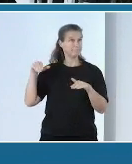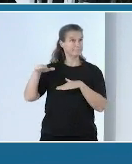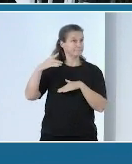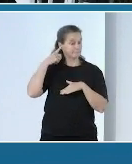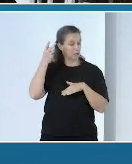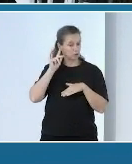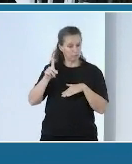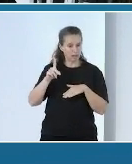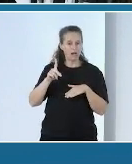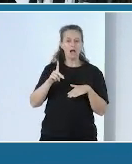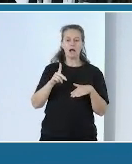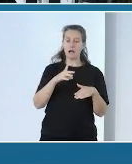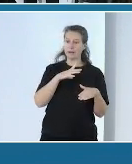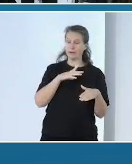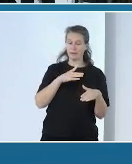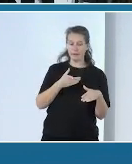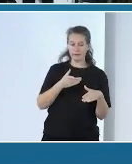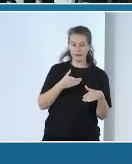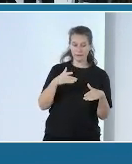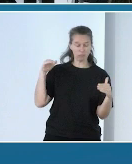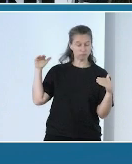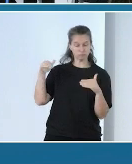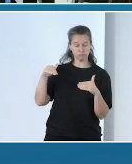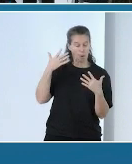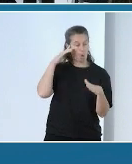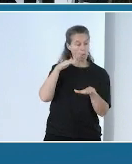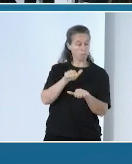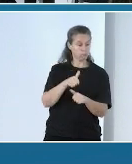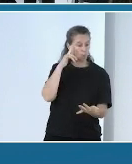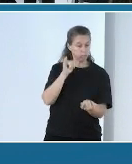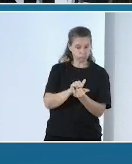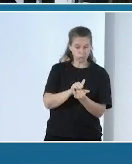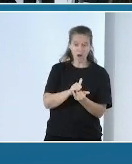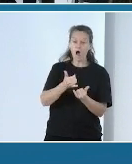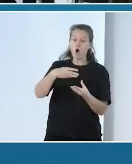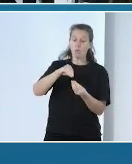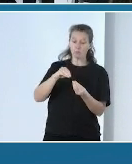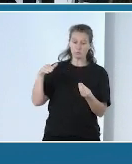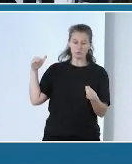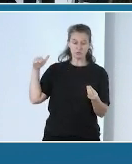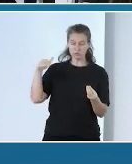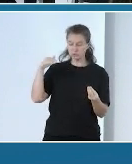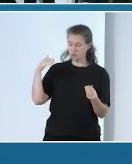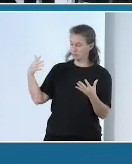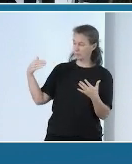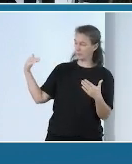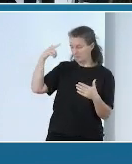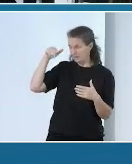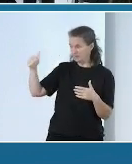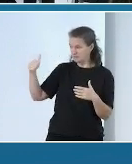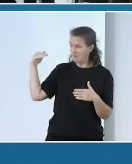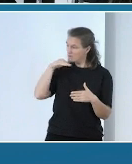enfant sourd qui est aussi vestibulaire, il ne va pas entendre la voiture venir, mais en plus, il ne va pas bien percevoir